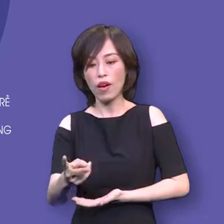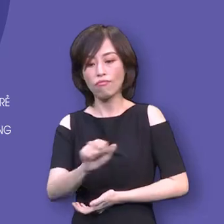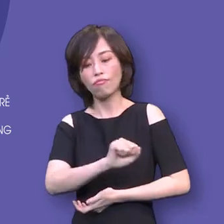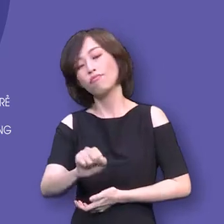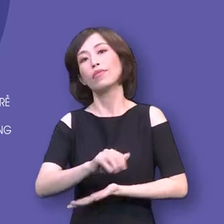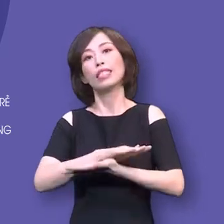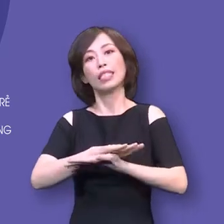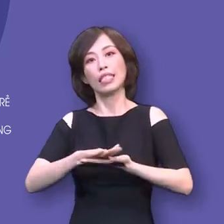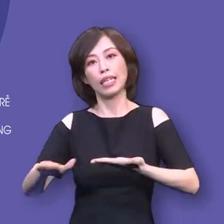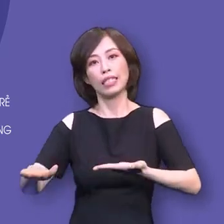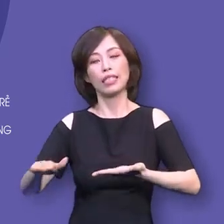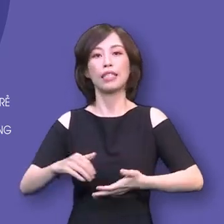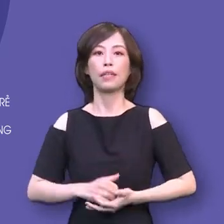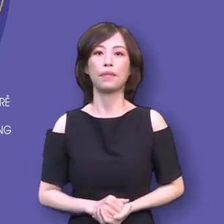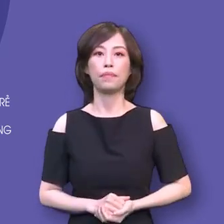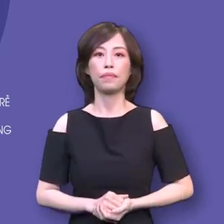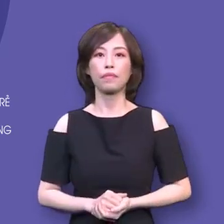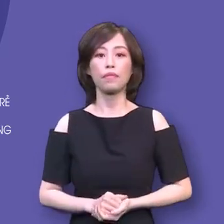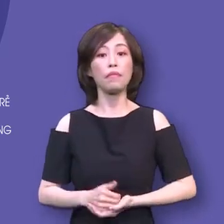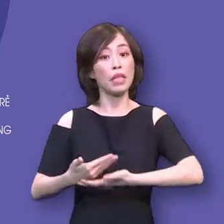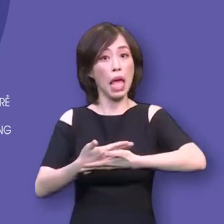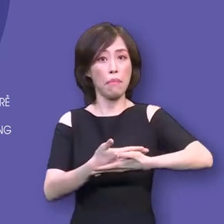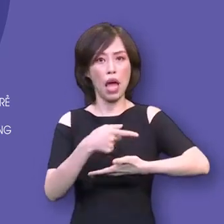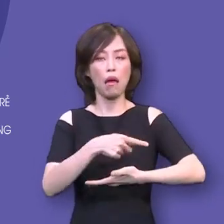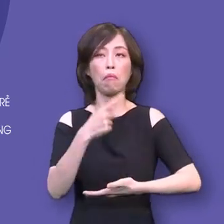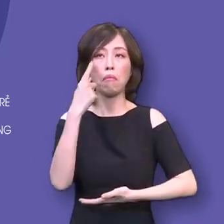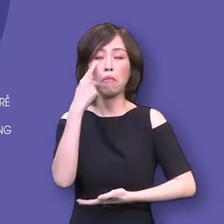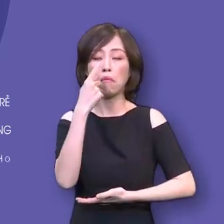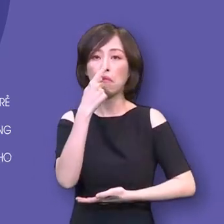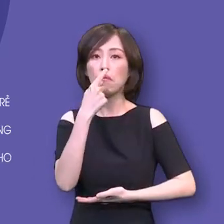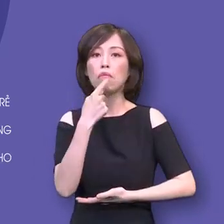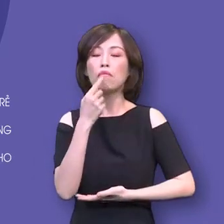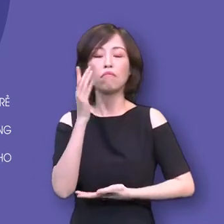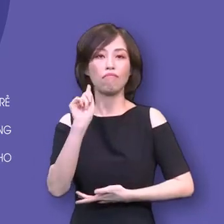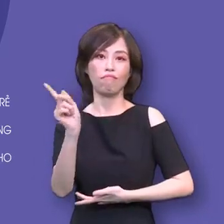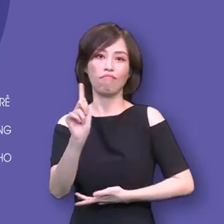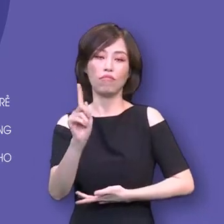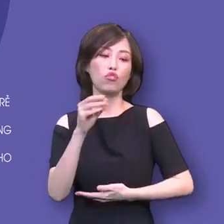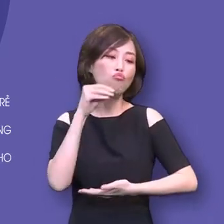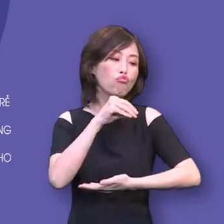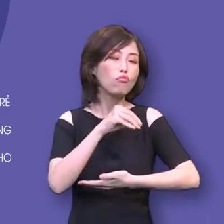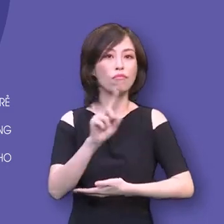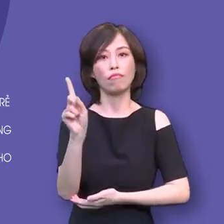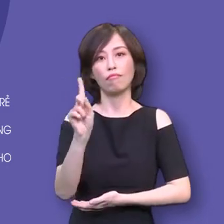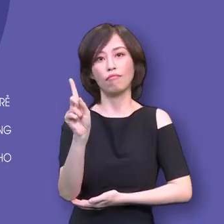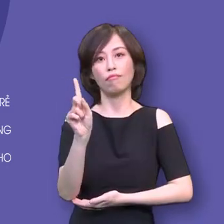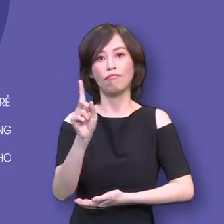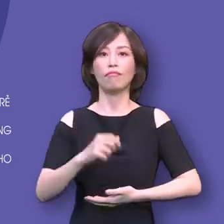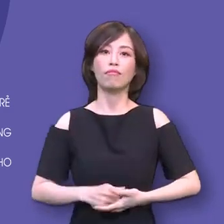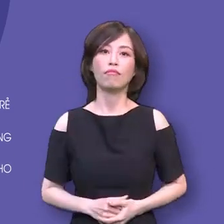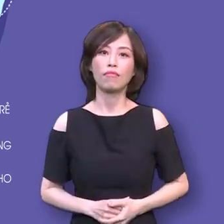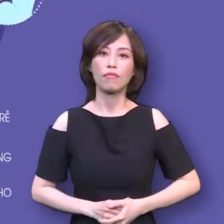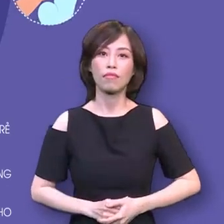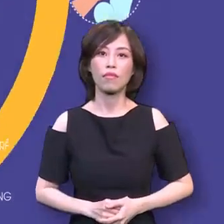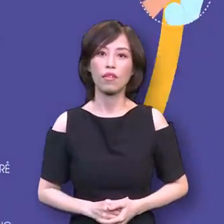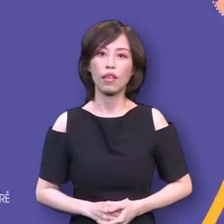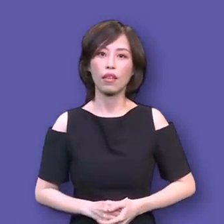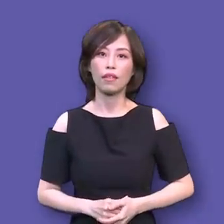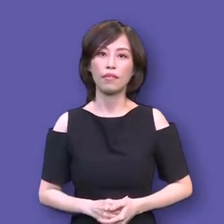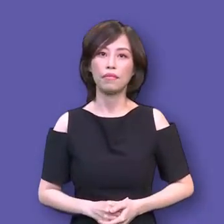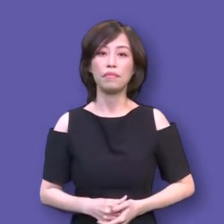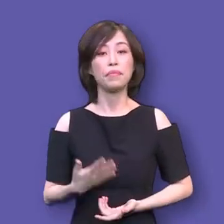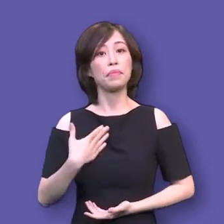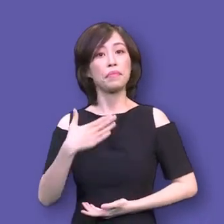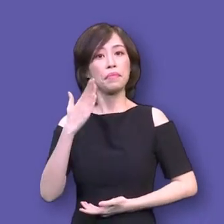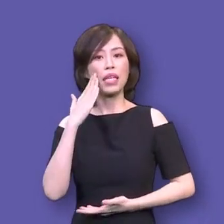vật dụng xung quanh hay tiếp xúc. Không chạm tay vào mắt, mũi, miệng, hôn con trước, trong và sau khi cho con bú.